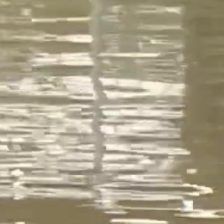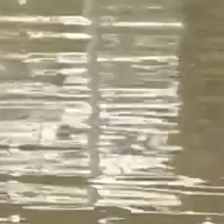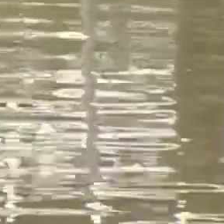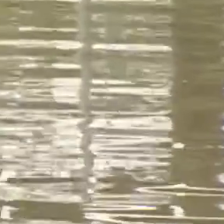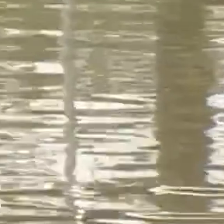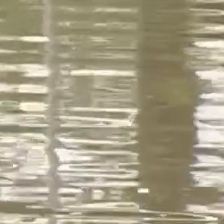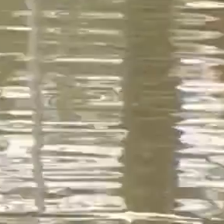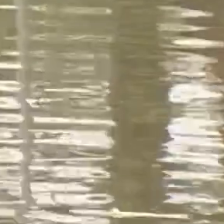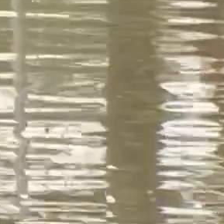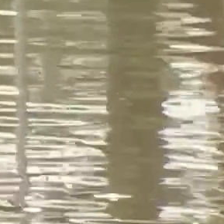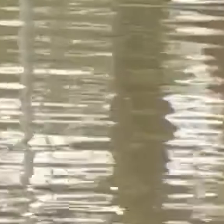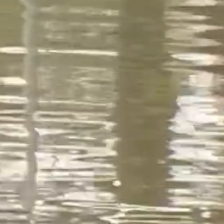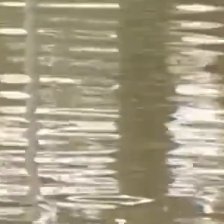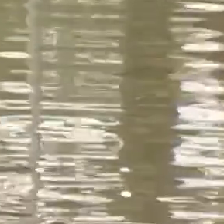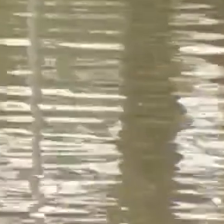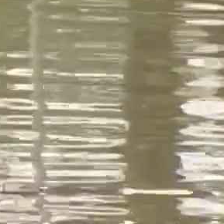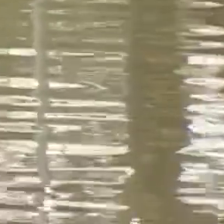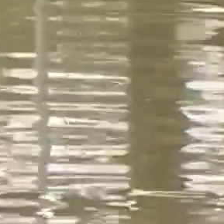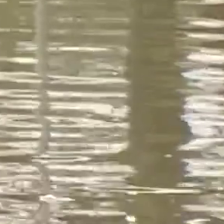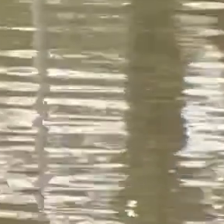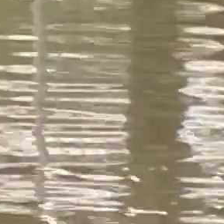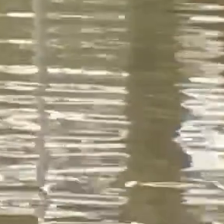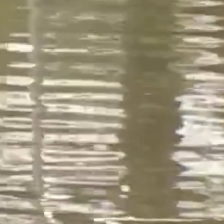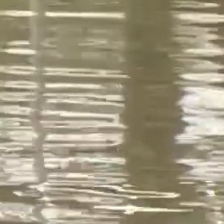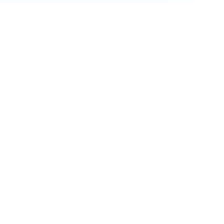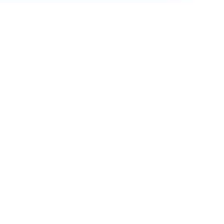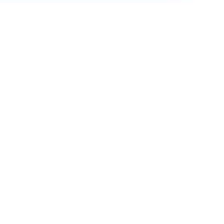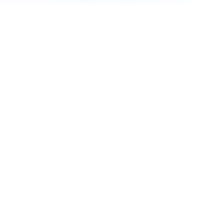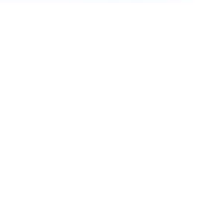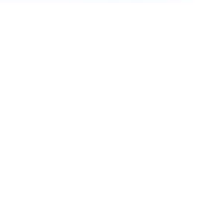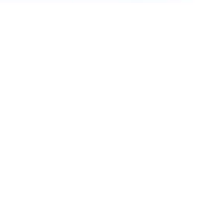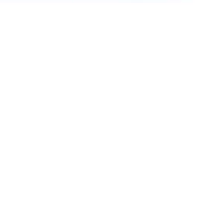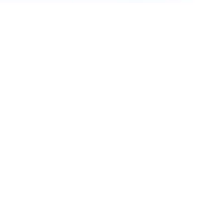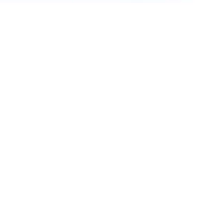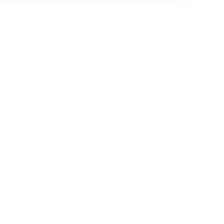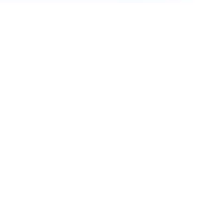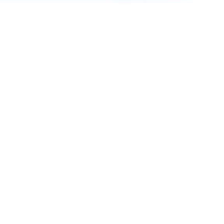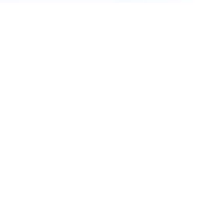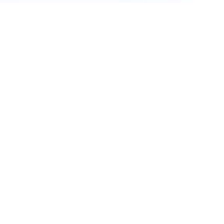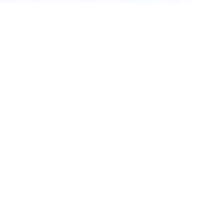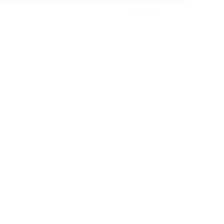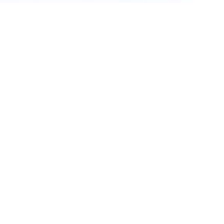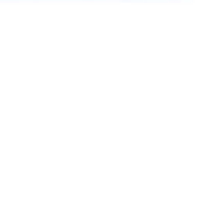Bulacan. Kailan niyo ho napansin na